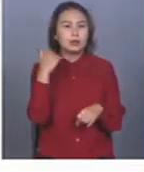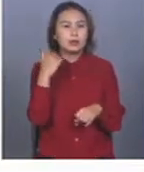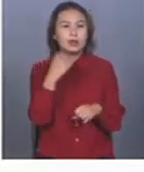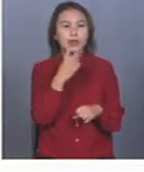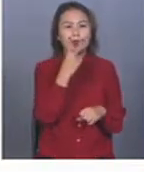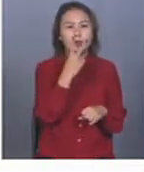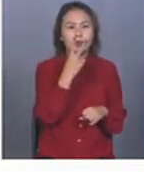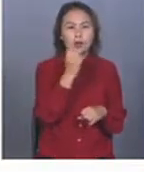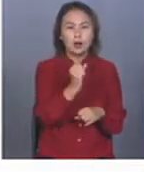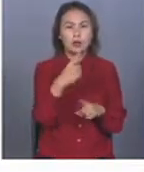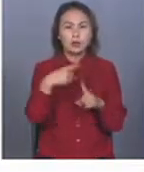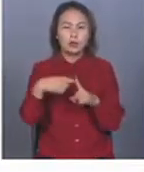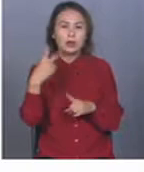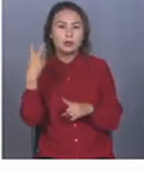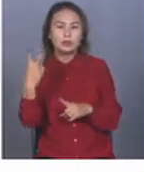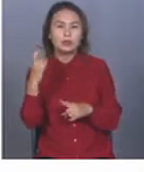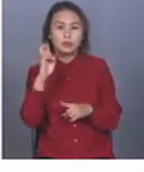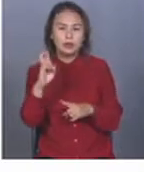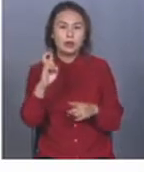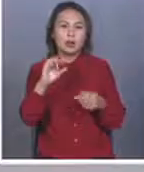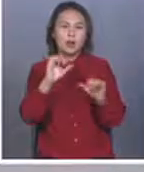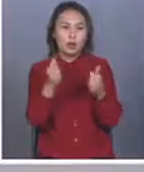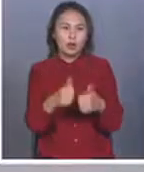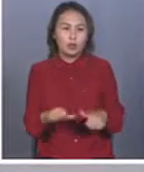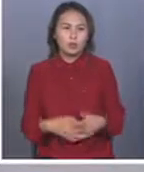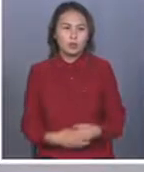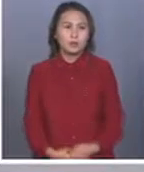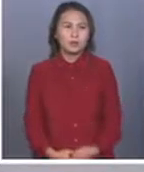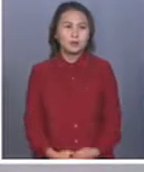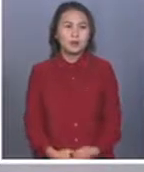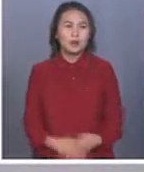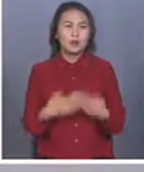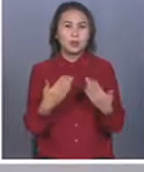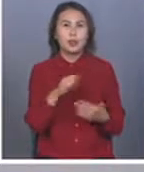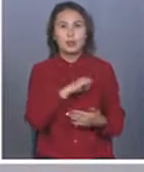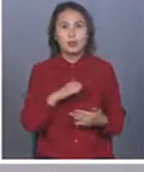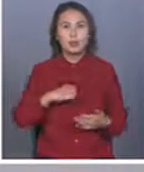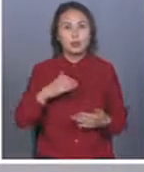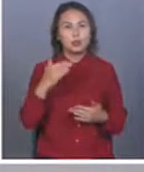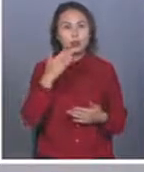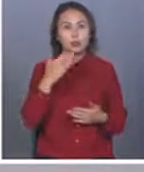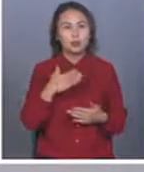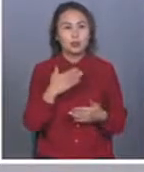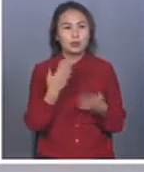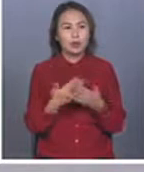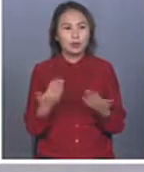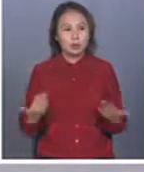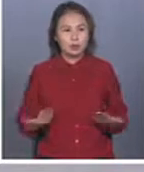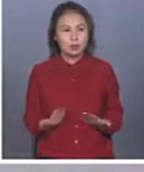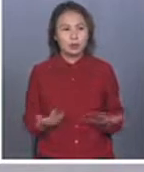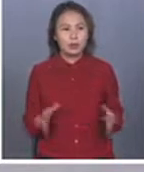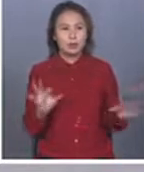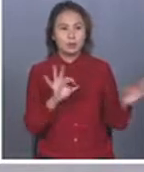деген периметрдің формуласы осыдан шыққан екен. Енді мен ең сүйікті мысалдарымның бірі өмірден алынған